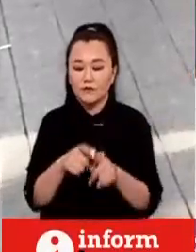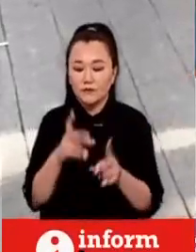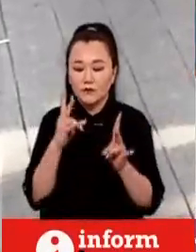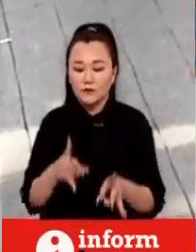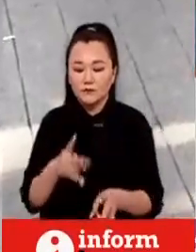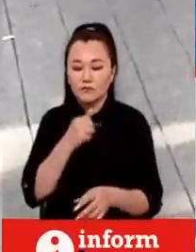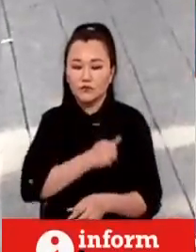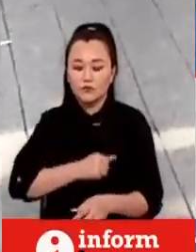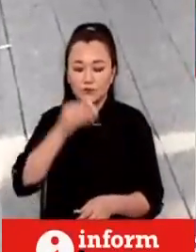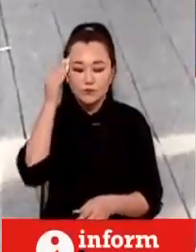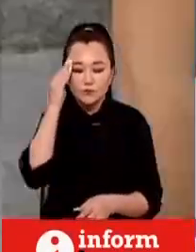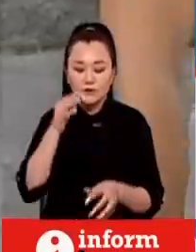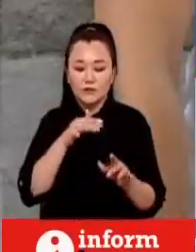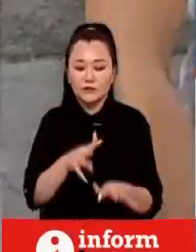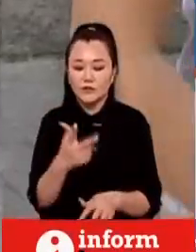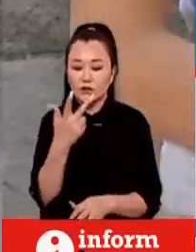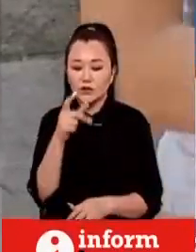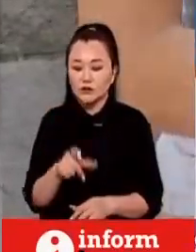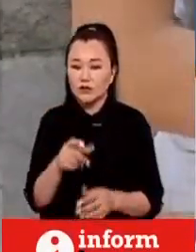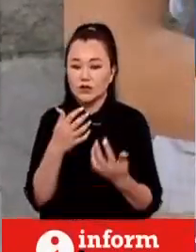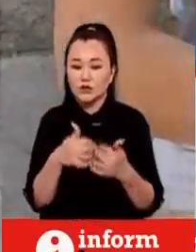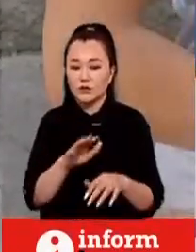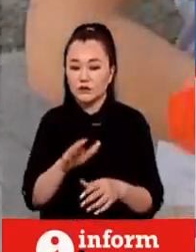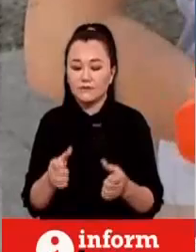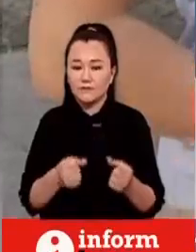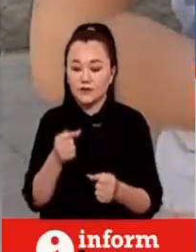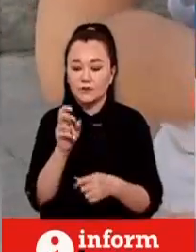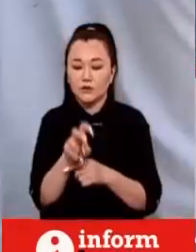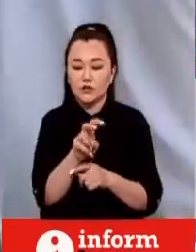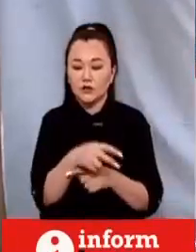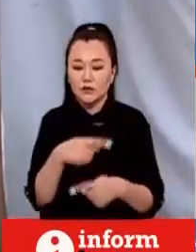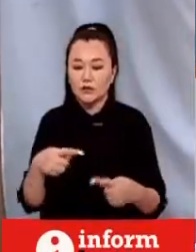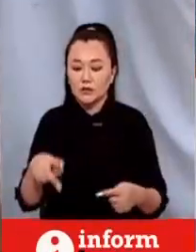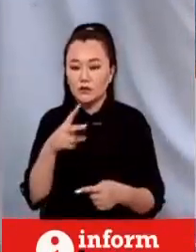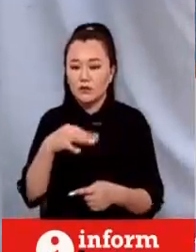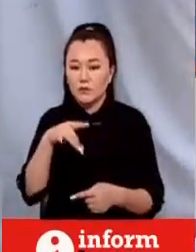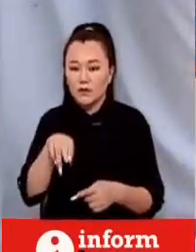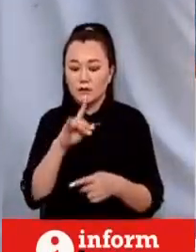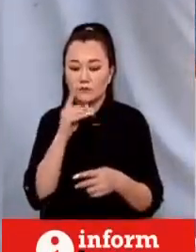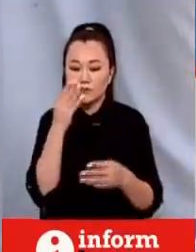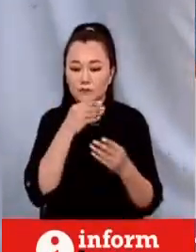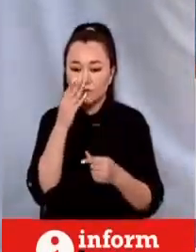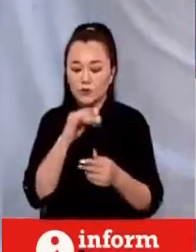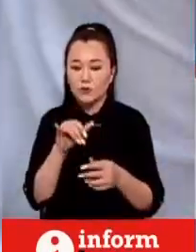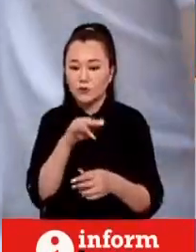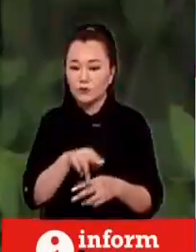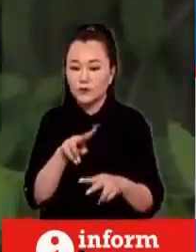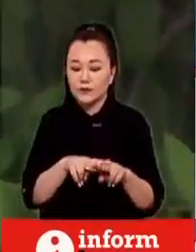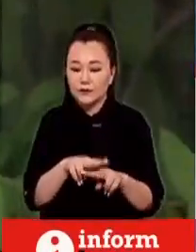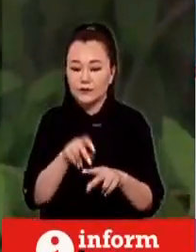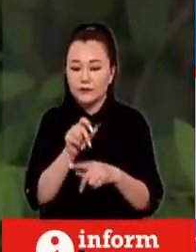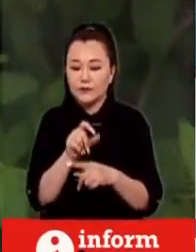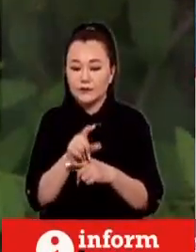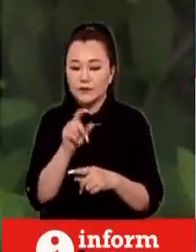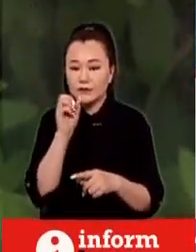пострадавших, злоумышленники действовали втроем, не считая водителя. Посещали разные ломбарды с поддельными удостоверениями и сдавали якобы золотые